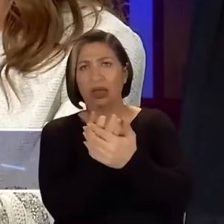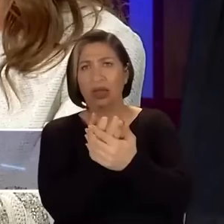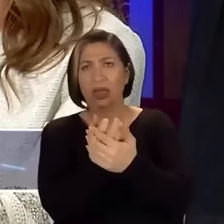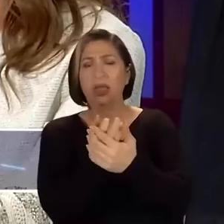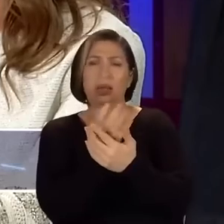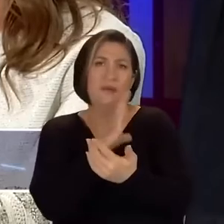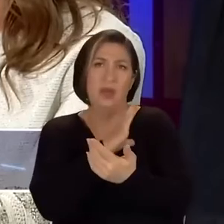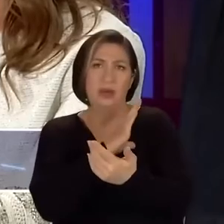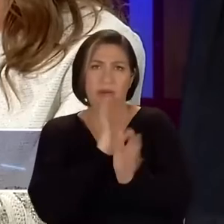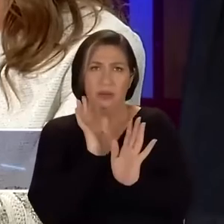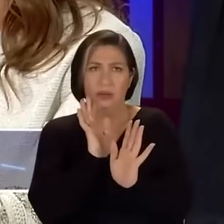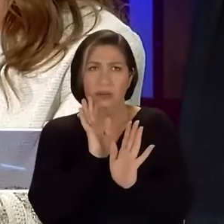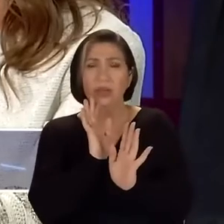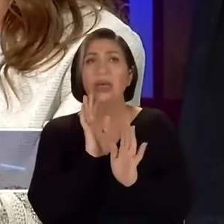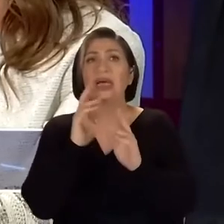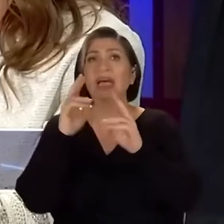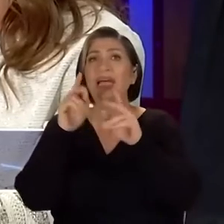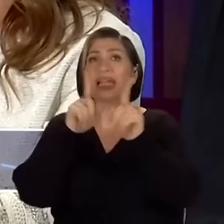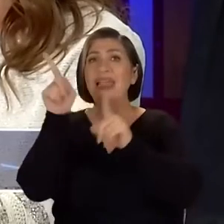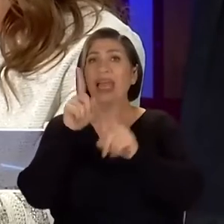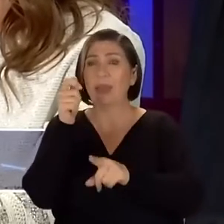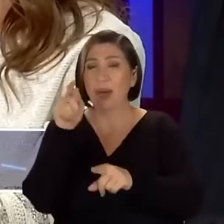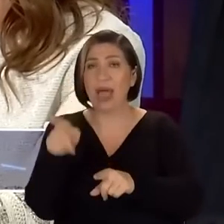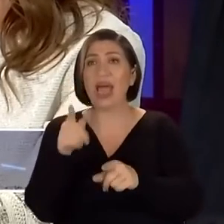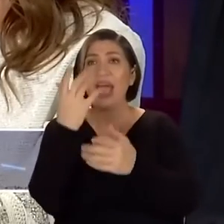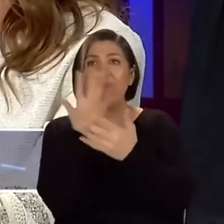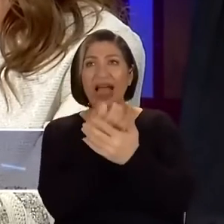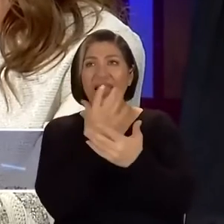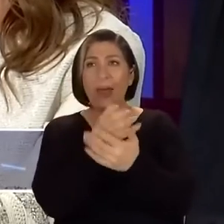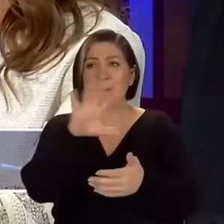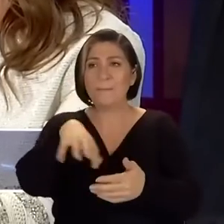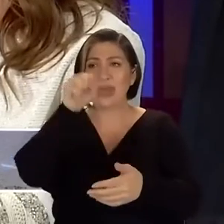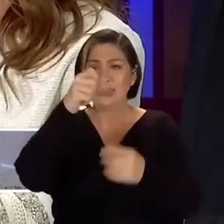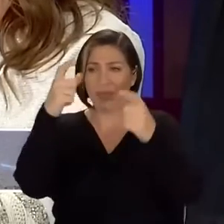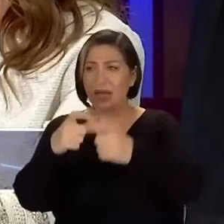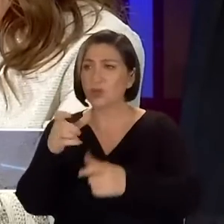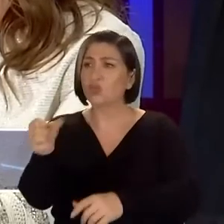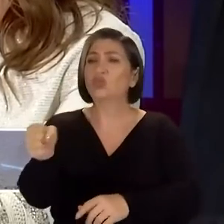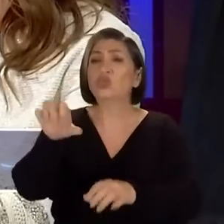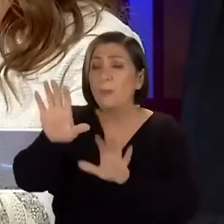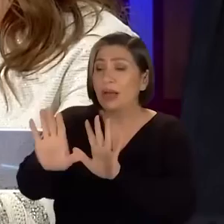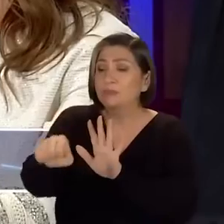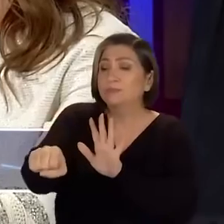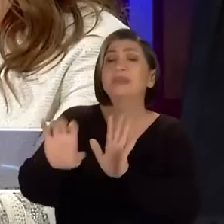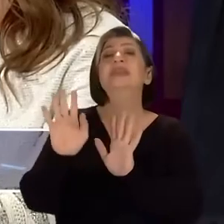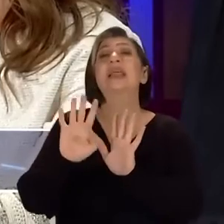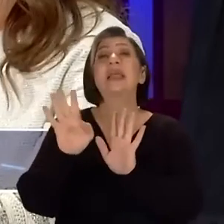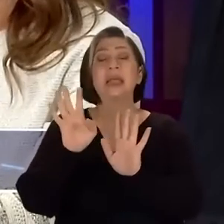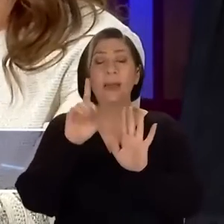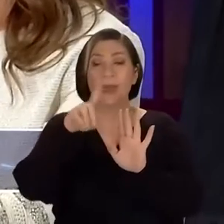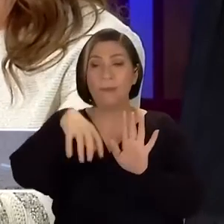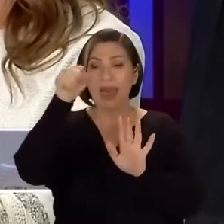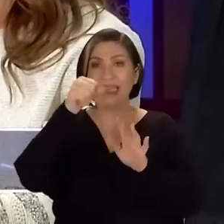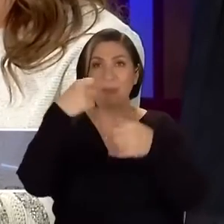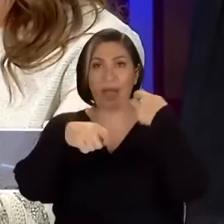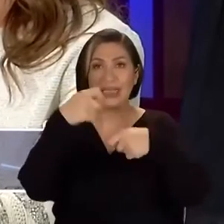kayıda dayanıyor. Kripto paralarda kayıtları merkezi bir yerde tutmuyorsunuz. Bir banka veya bir merkez